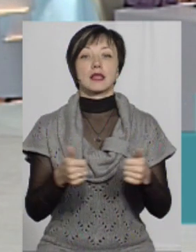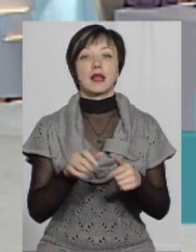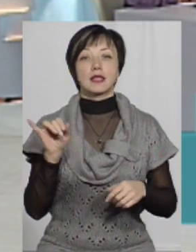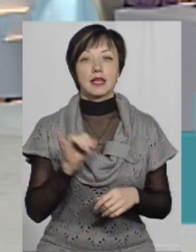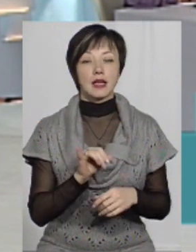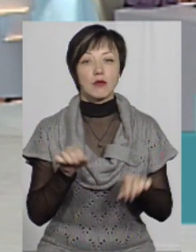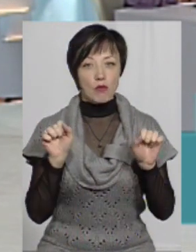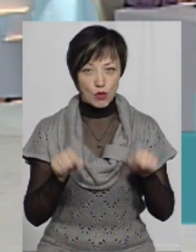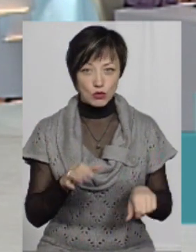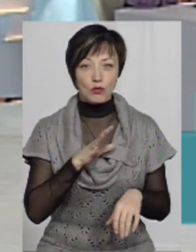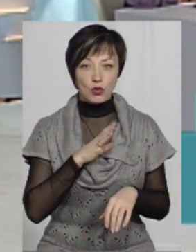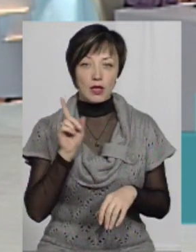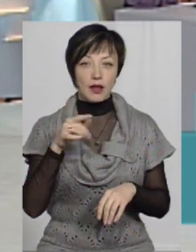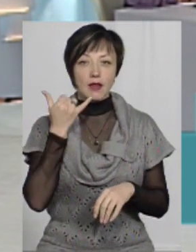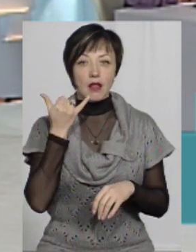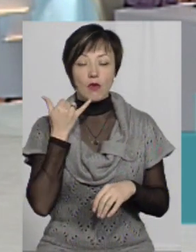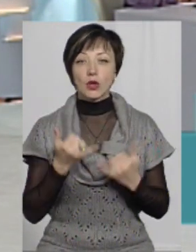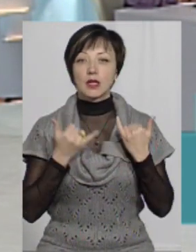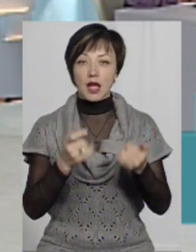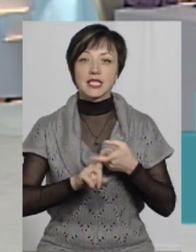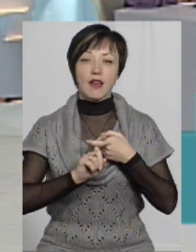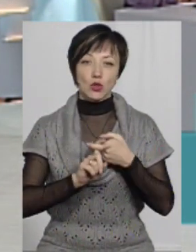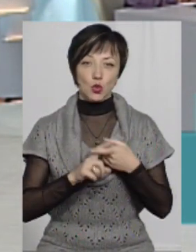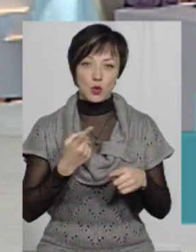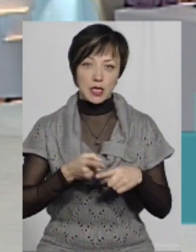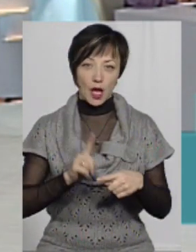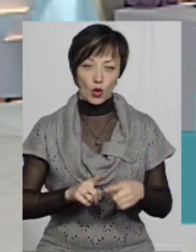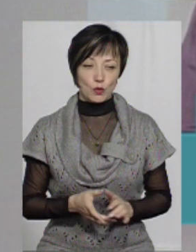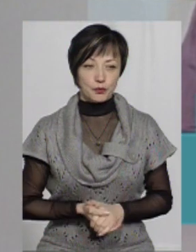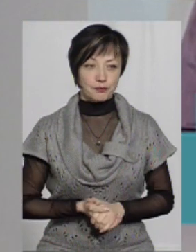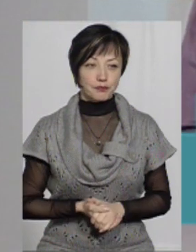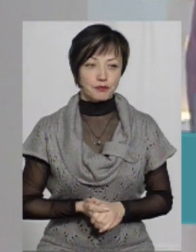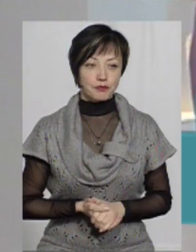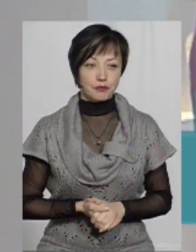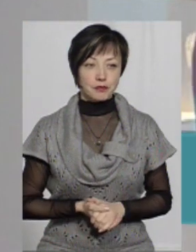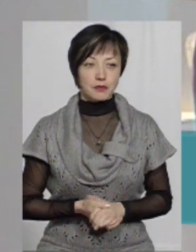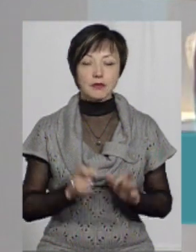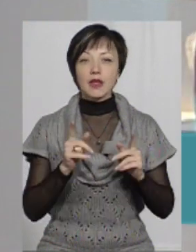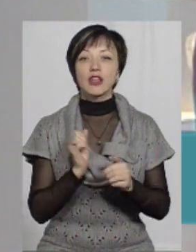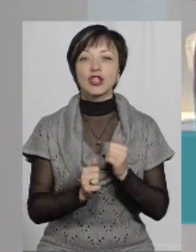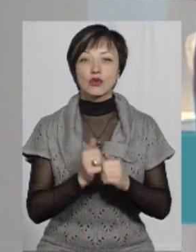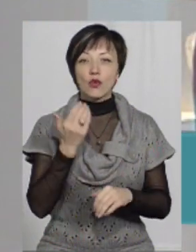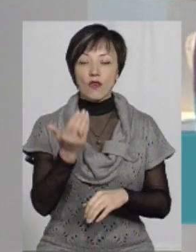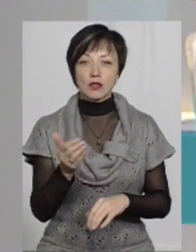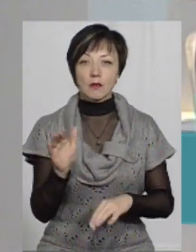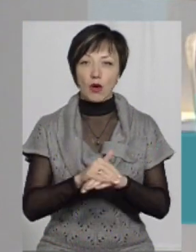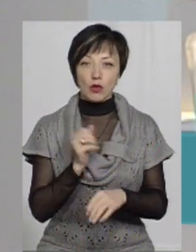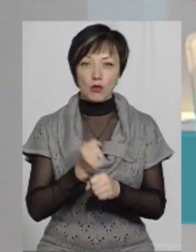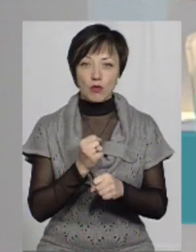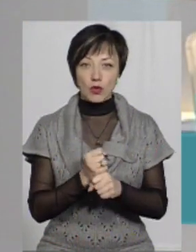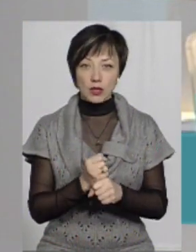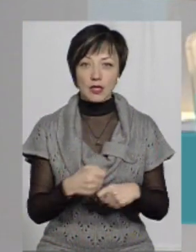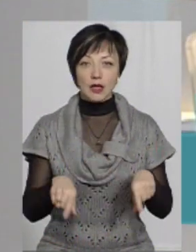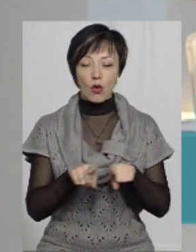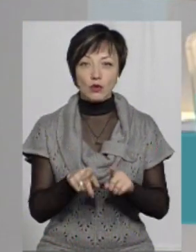організації, і можуть бути навіть і телефони для зв'язку з нею. Пані Наталя, як часто у вашій благодійній роботі ви вдаєтеся